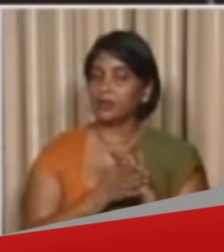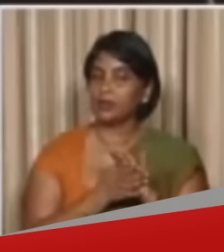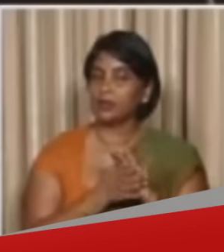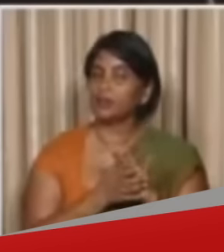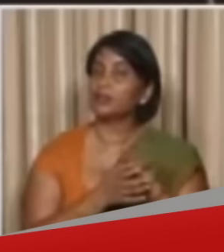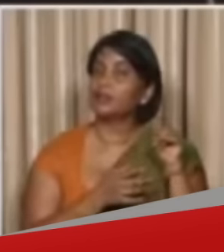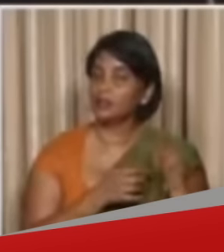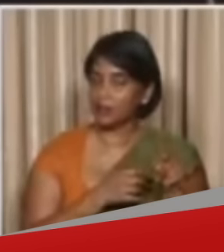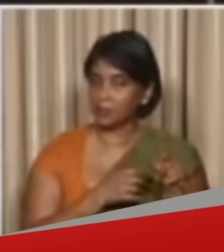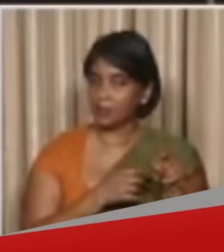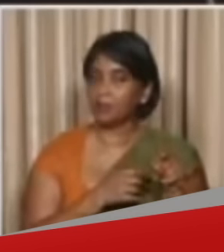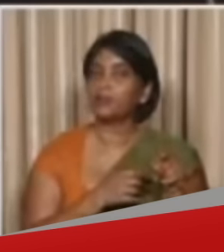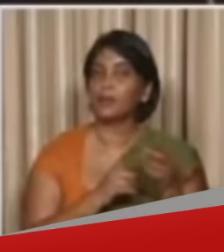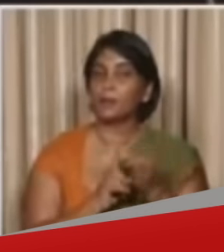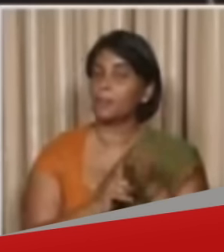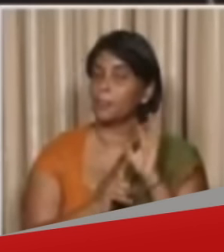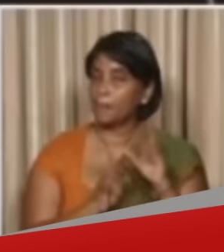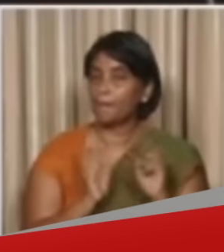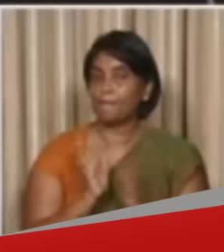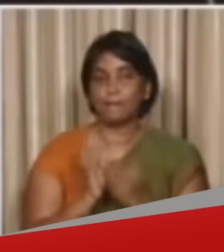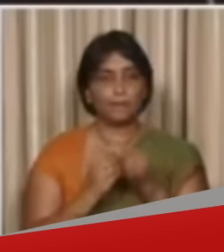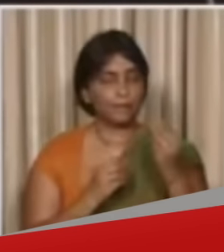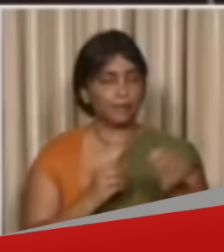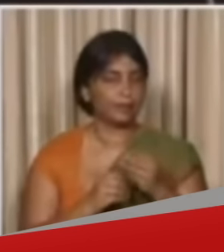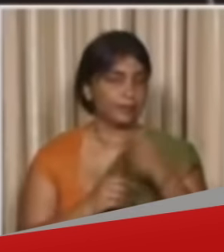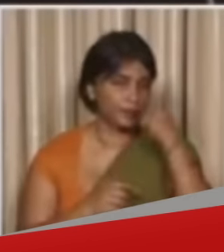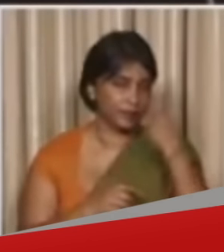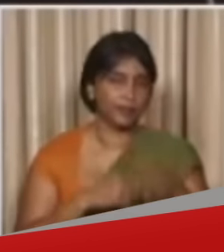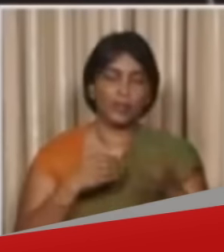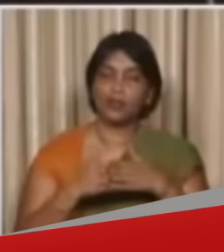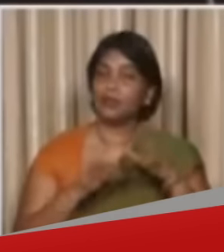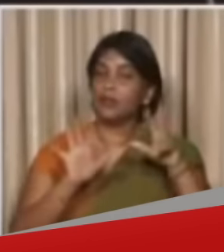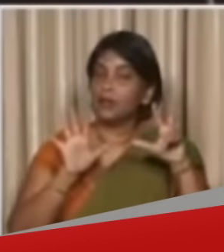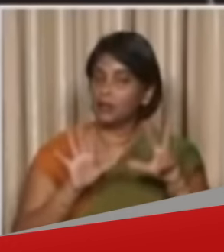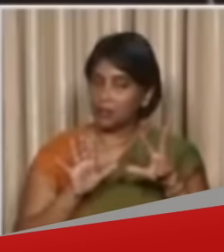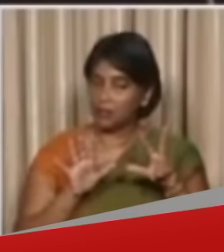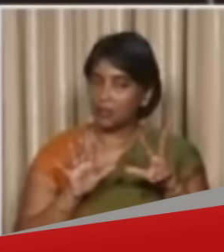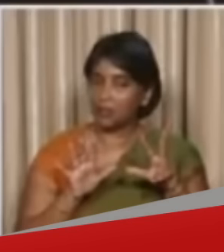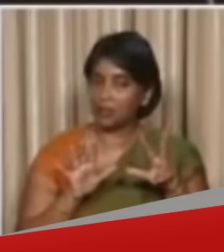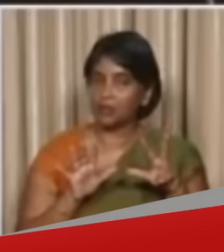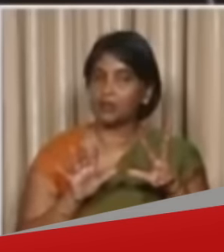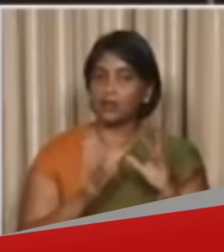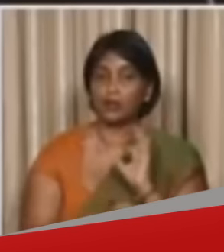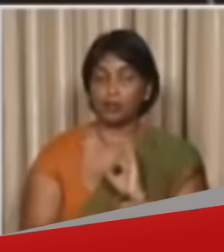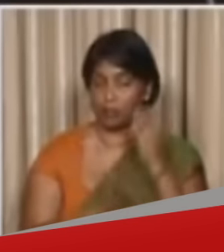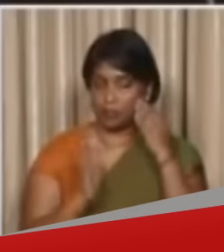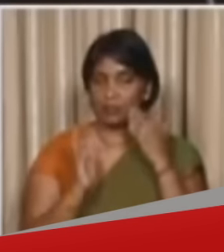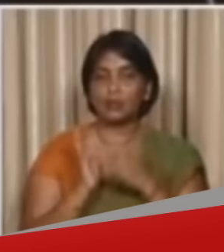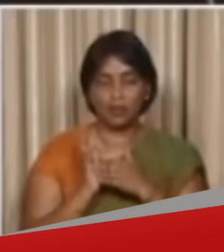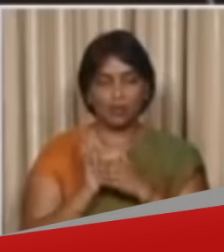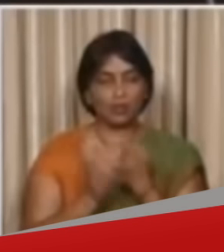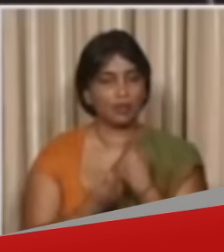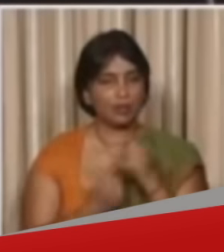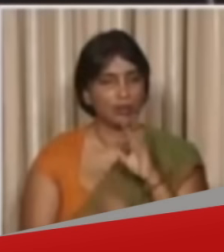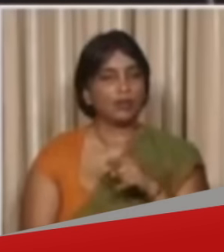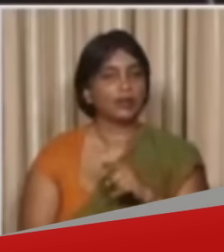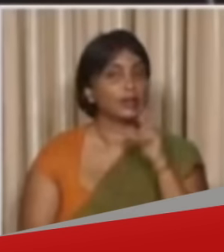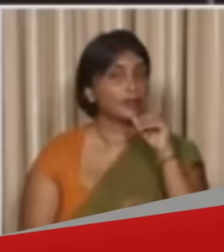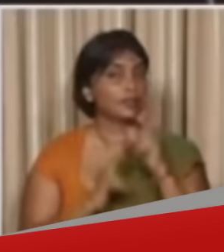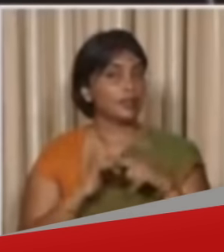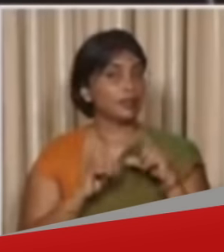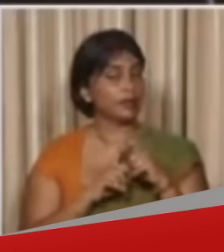එතුමා ජනාධිපති කොමිසම ලබා දුන් සාක්කිය ඇමනුම් 8 බුදු පිළිම සිද්ධියේ විමර්ශන සම්බන්ධයෙන් CID